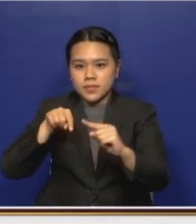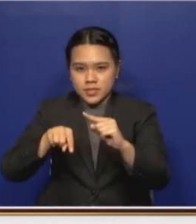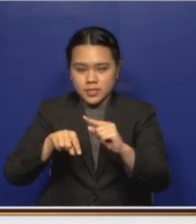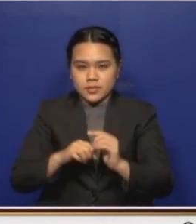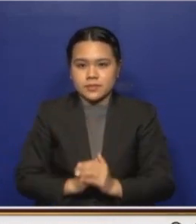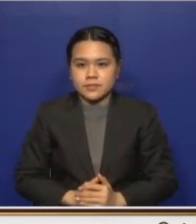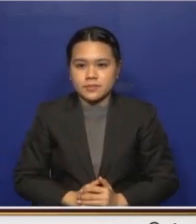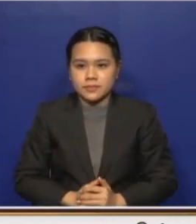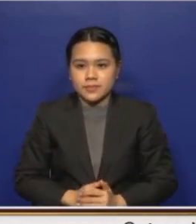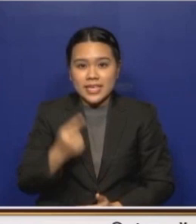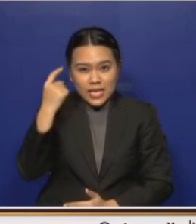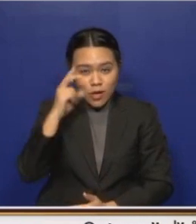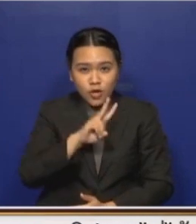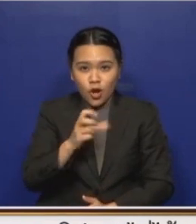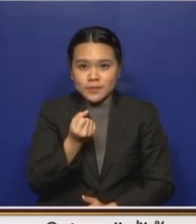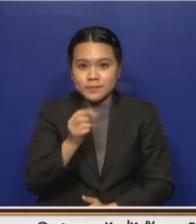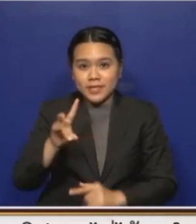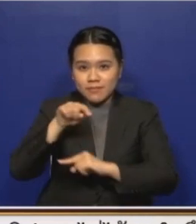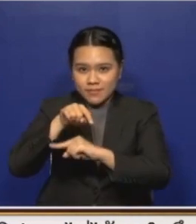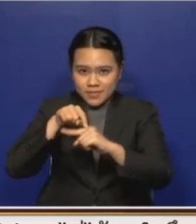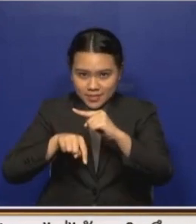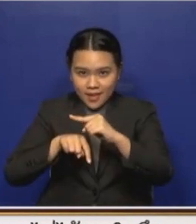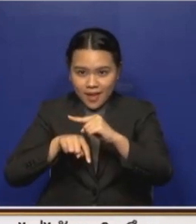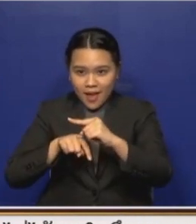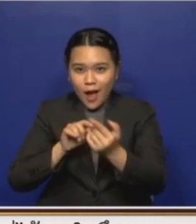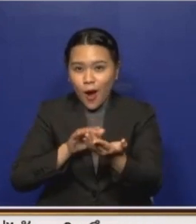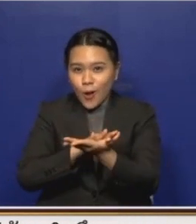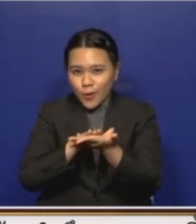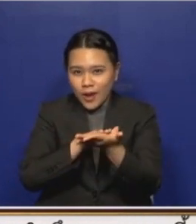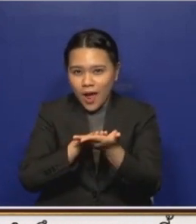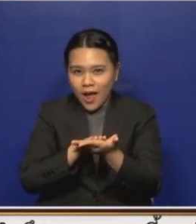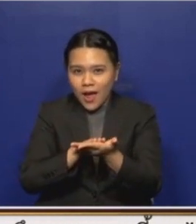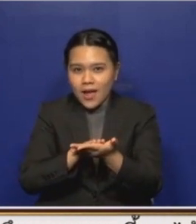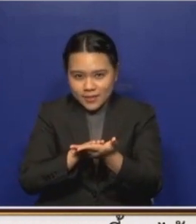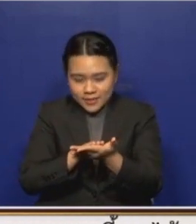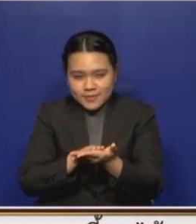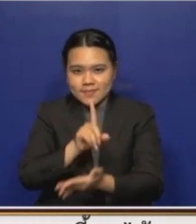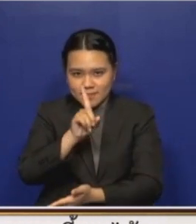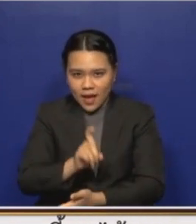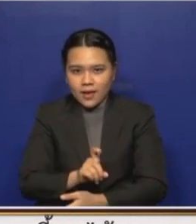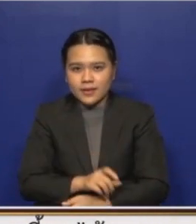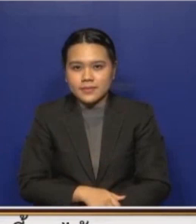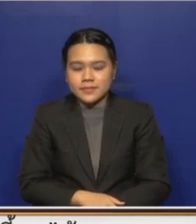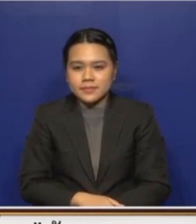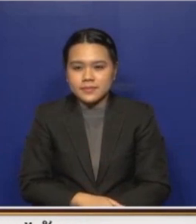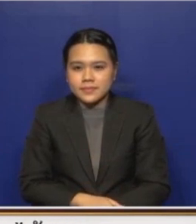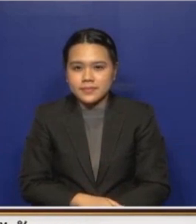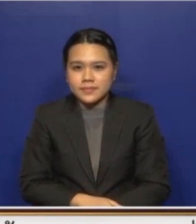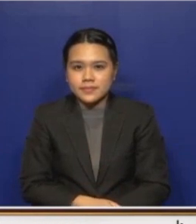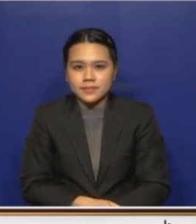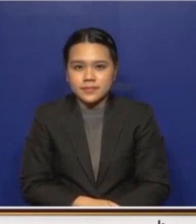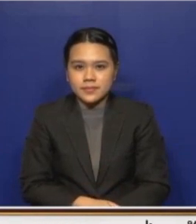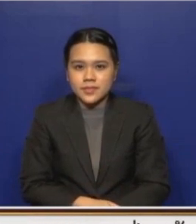โทษนะฮะถึงตายฮะการตัดสินใจนี้รอการตัดสินใจครั้งสุดท้ายวัน